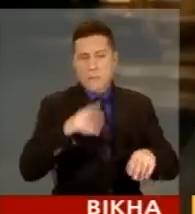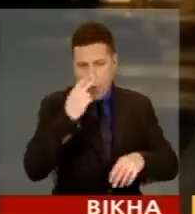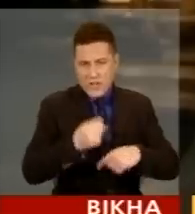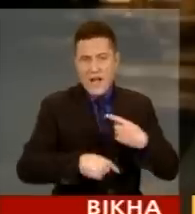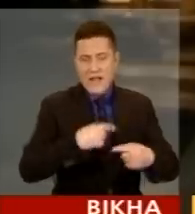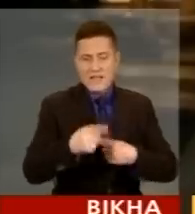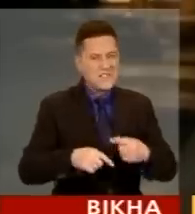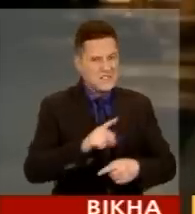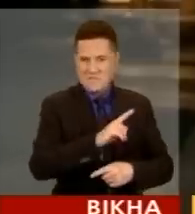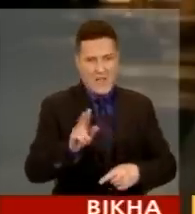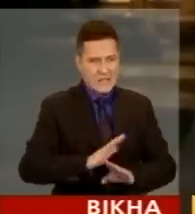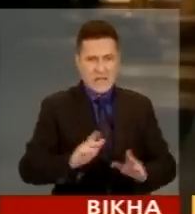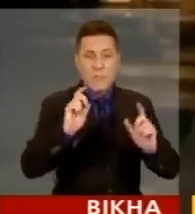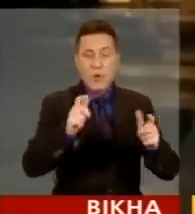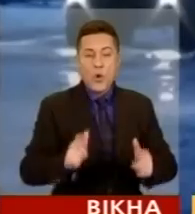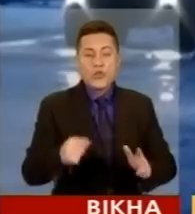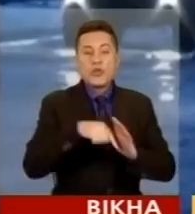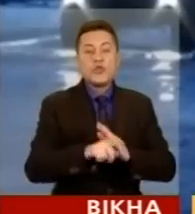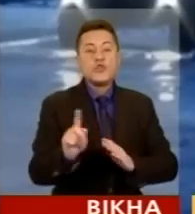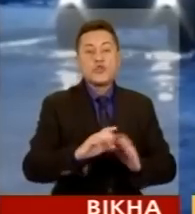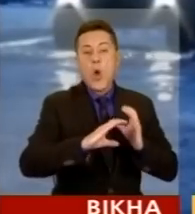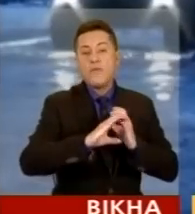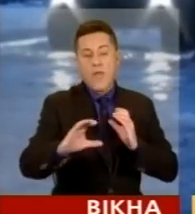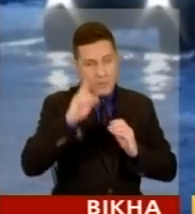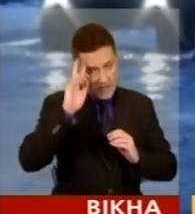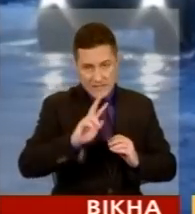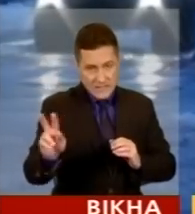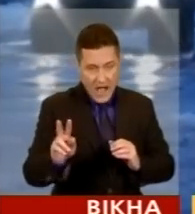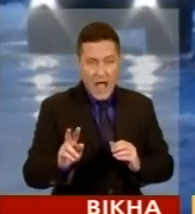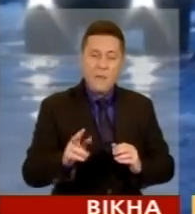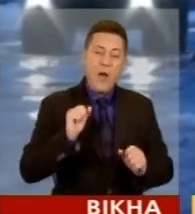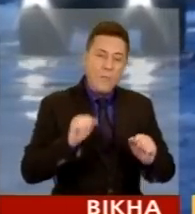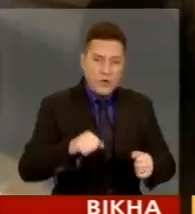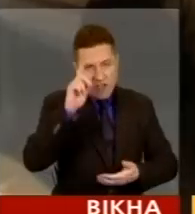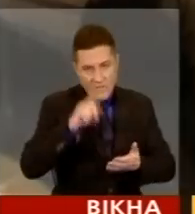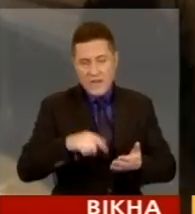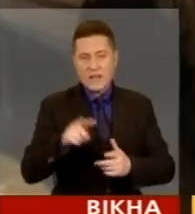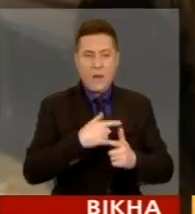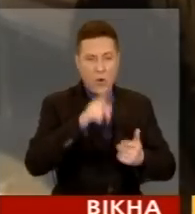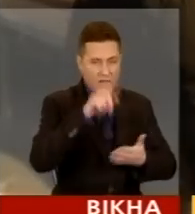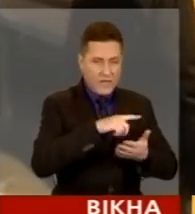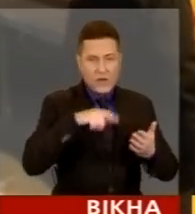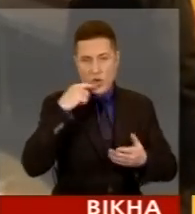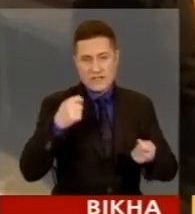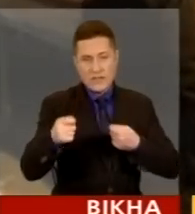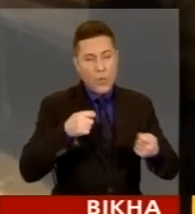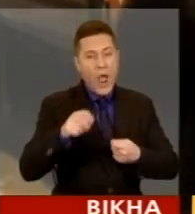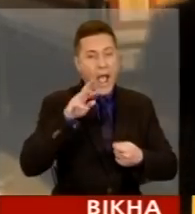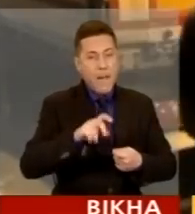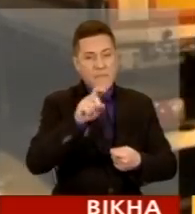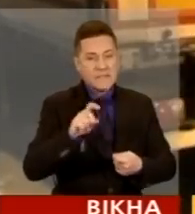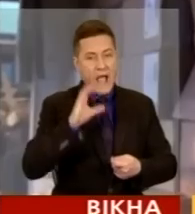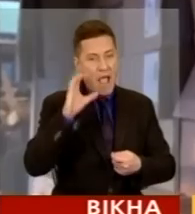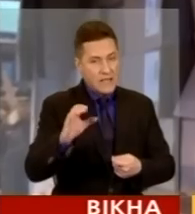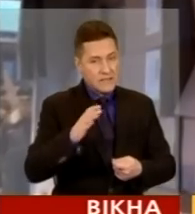ні з ким не узгоджений. Що там, ми не знаємо. Можемо або вірити, або не вірити російським урядникам. Українське МЗС вважає, що це,